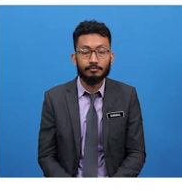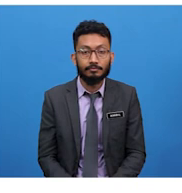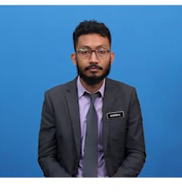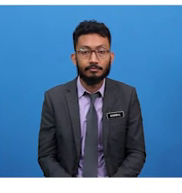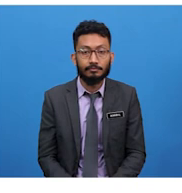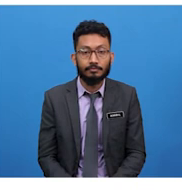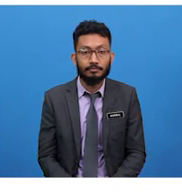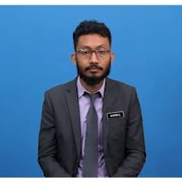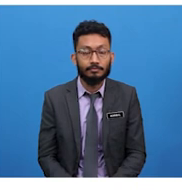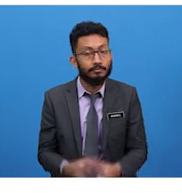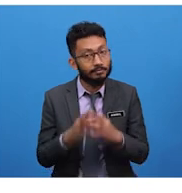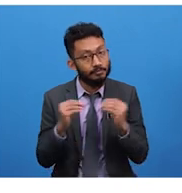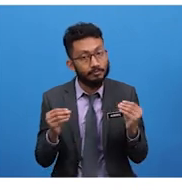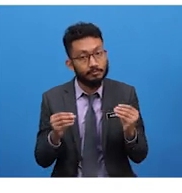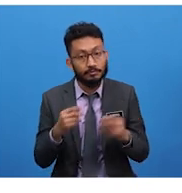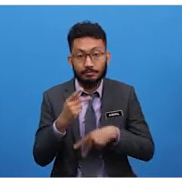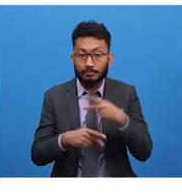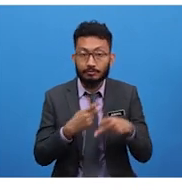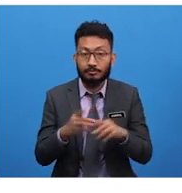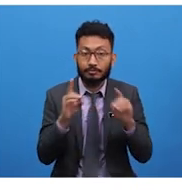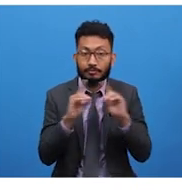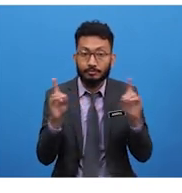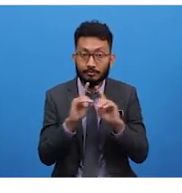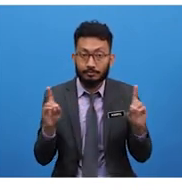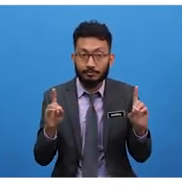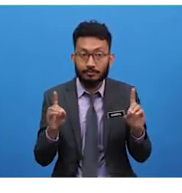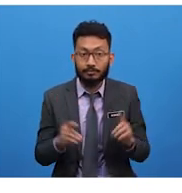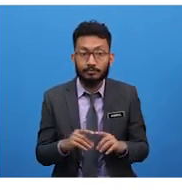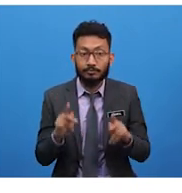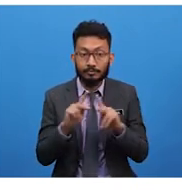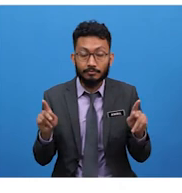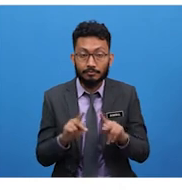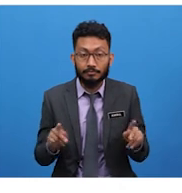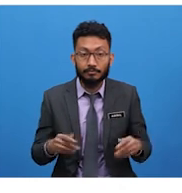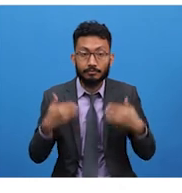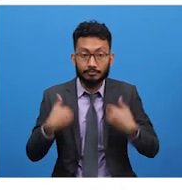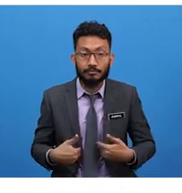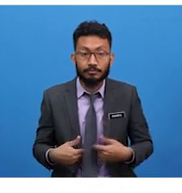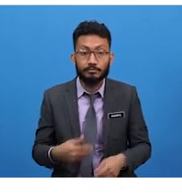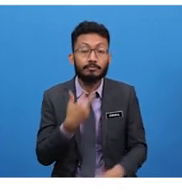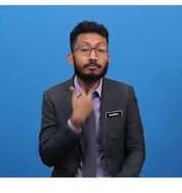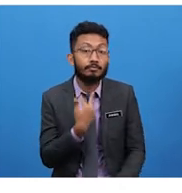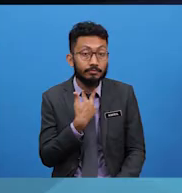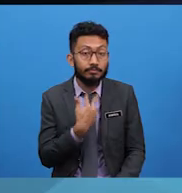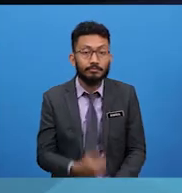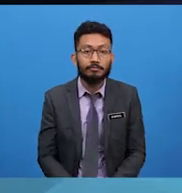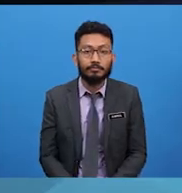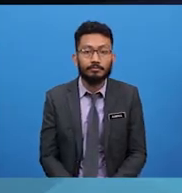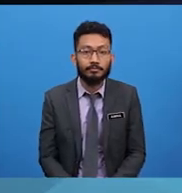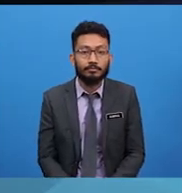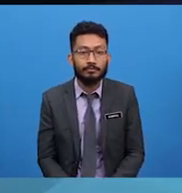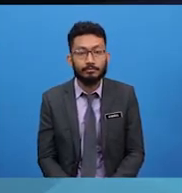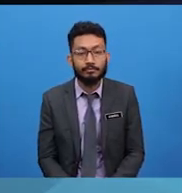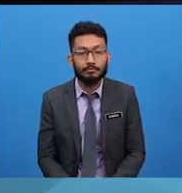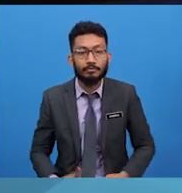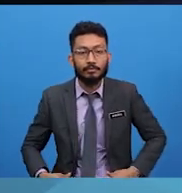Maka, selesailah proses mendraft pola bahagian badan hadapan gaun hamil pada hari ini.